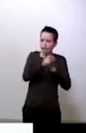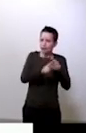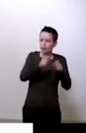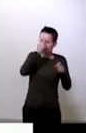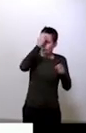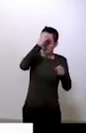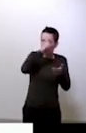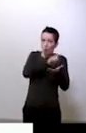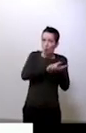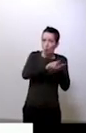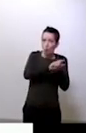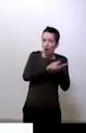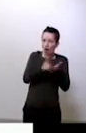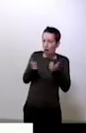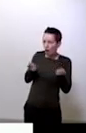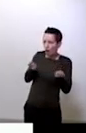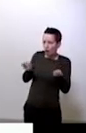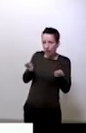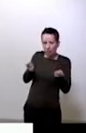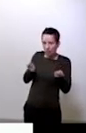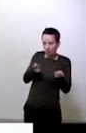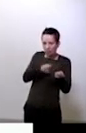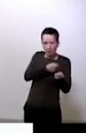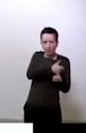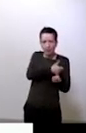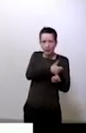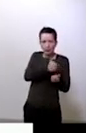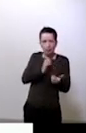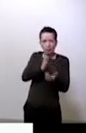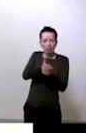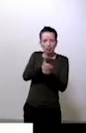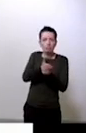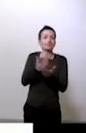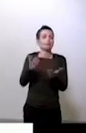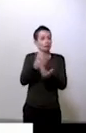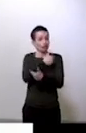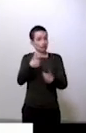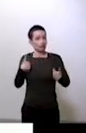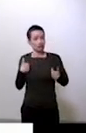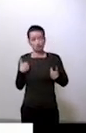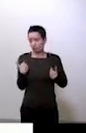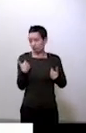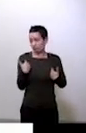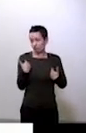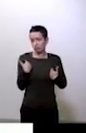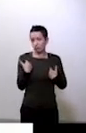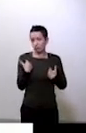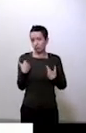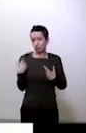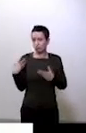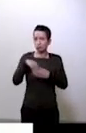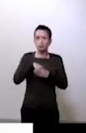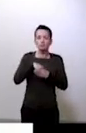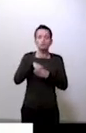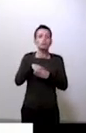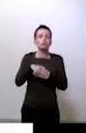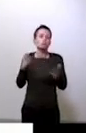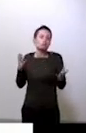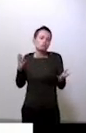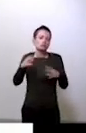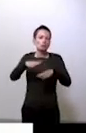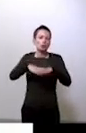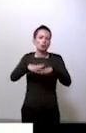la gouvernance de ce projet. Et puis, dernière figure, apparue très récemment, c'est ce qu'on pourrait appeler